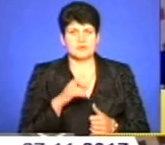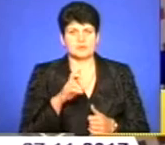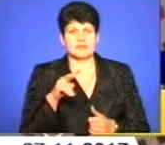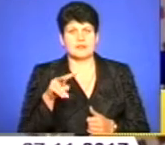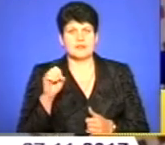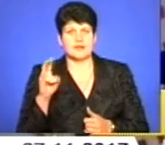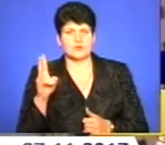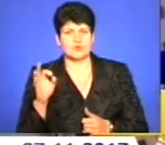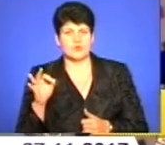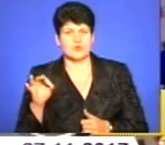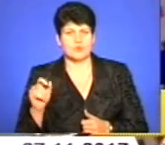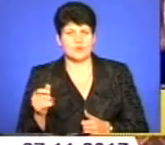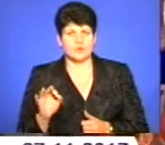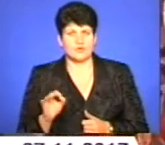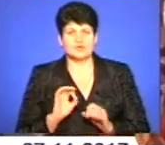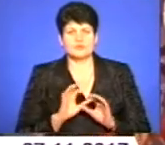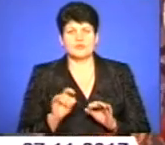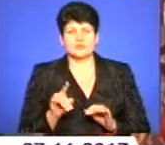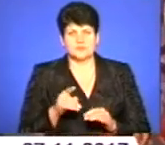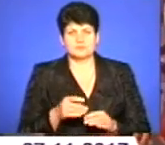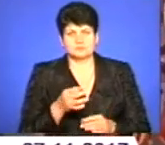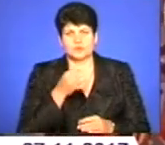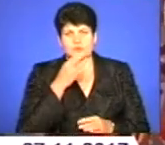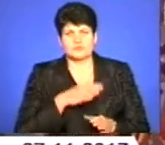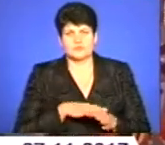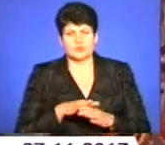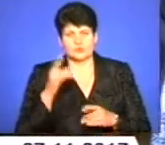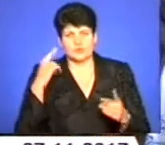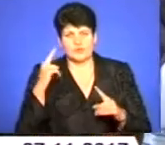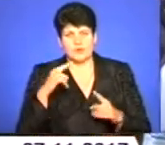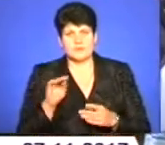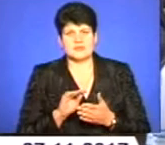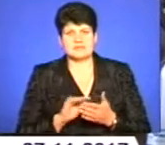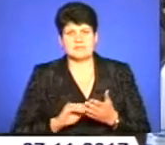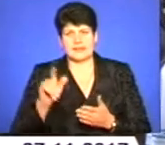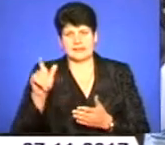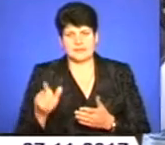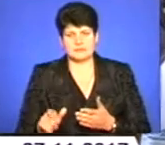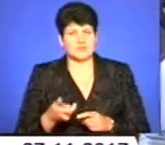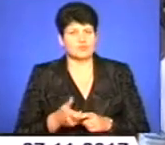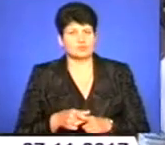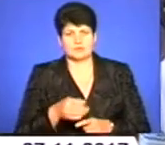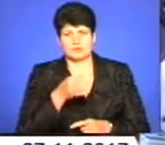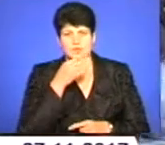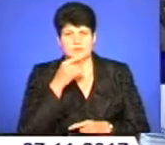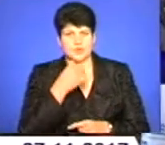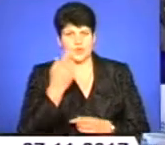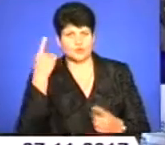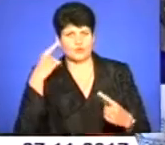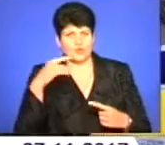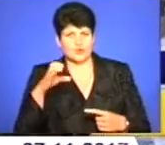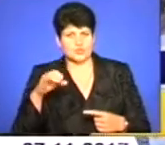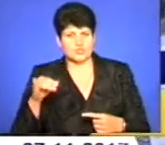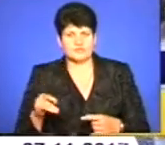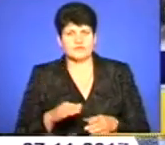Лепкова. Розповідає, що їй подобається виконувати твори письменника. Мені дуже подобається творчість Богдана Лепкова, мені дуже